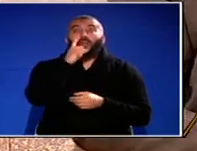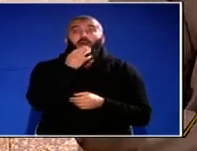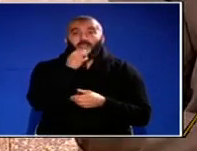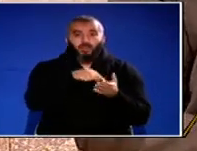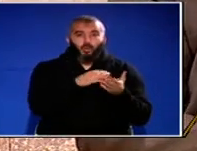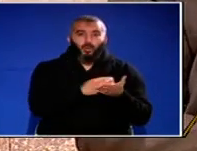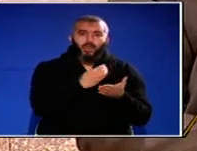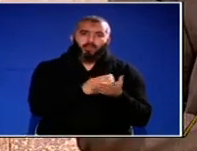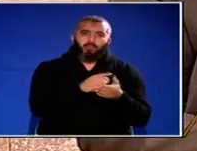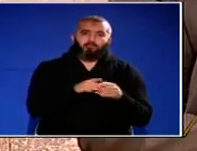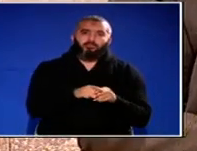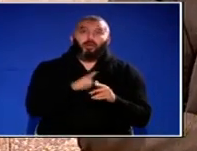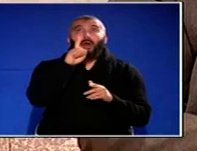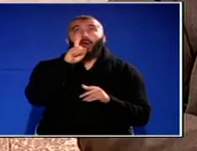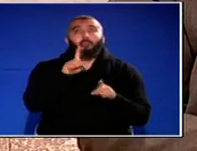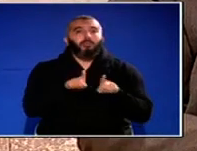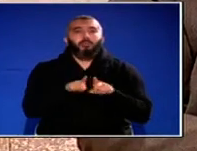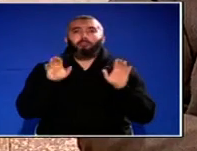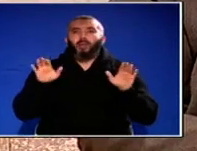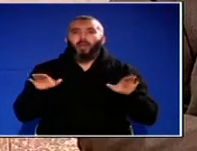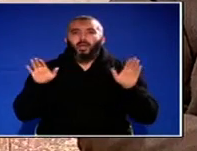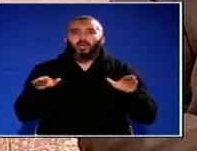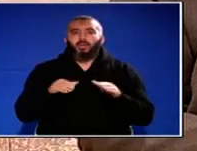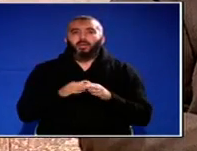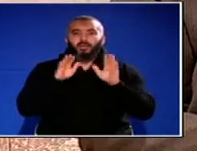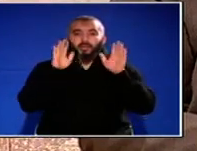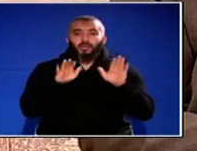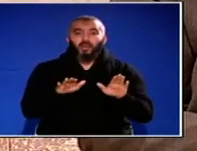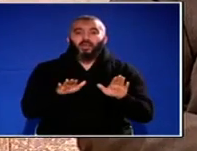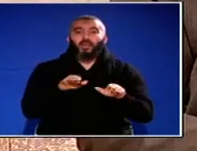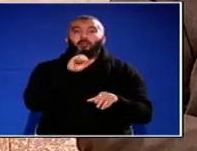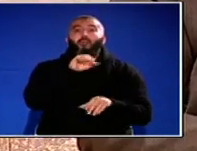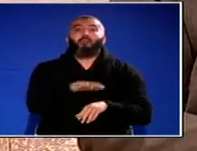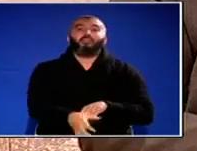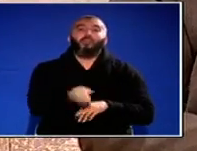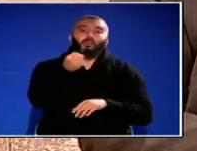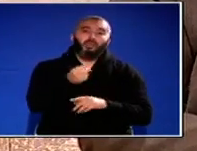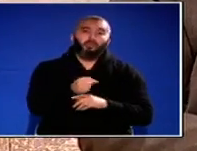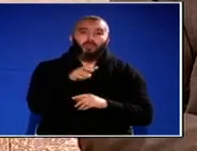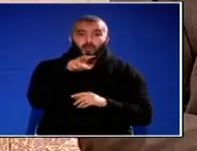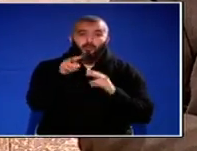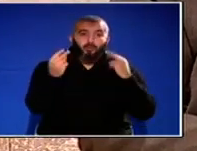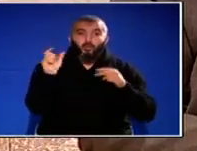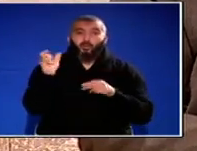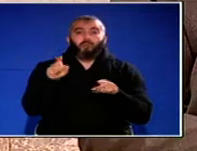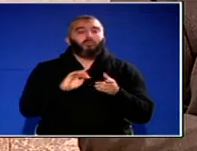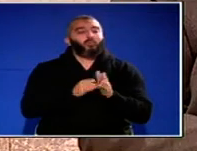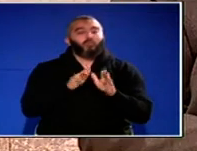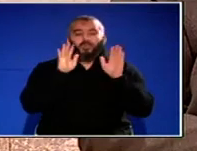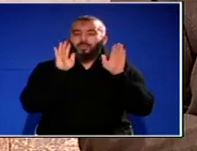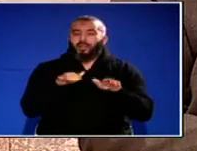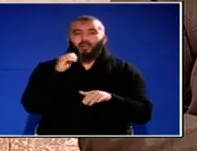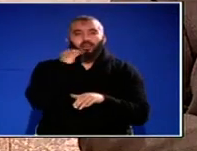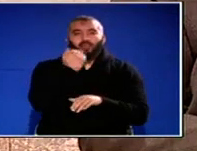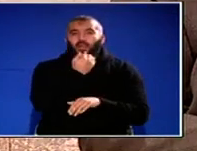على النبي، يا أيها الذين آمنوا صلوا عليه وسلموا تسليما. اللهم صل وسلم وبارك وأنعم على